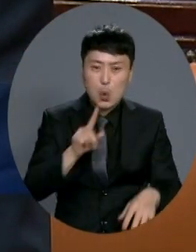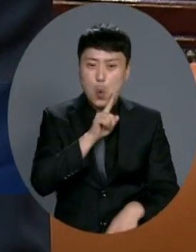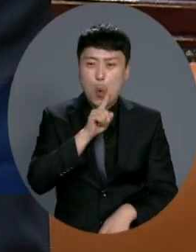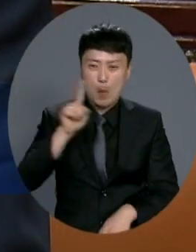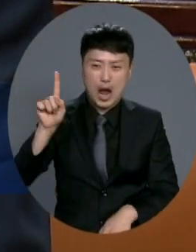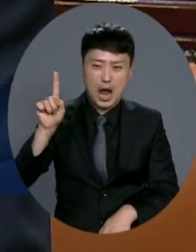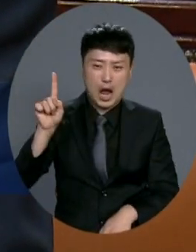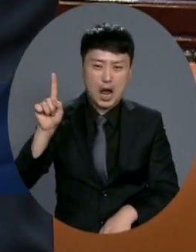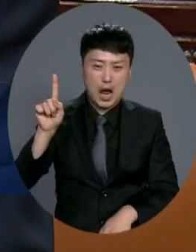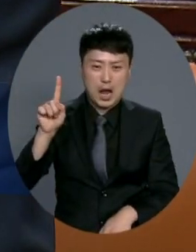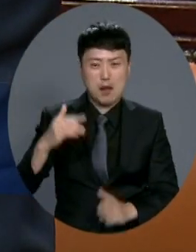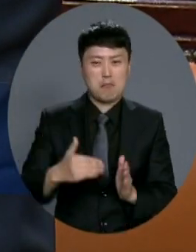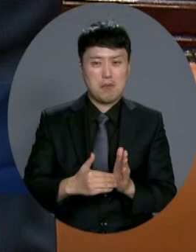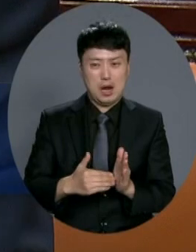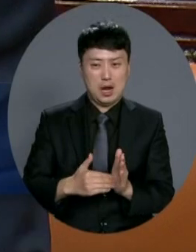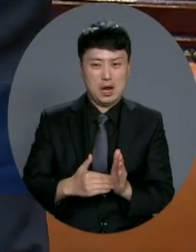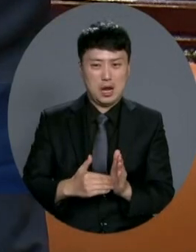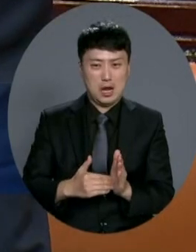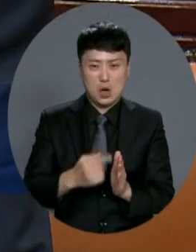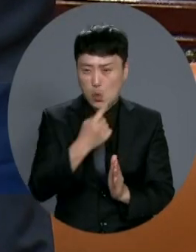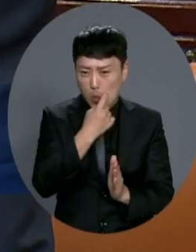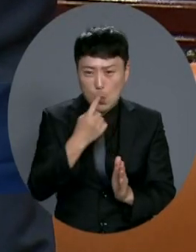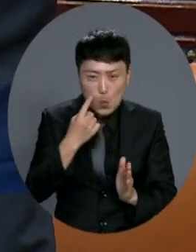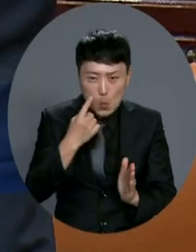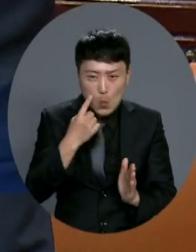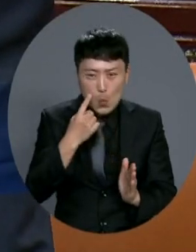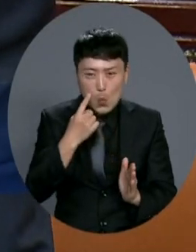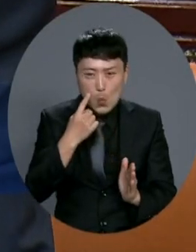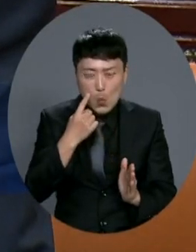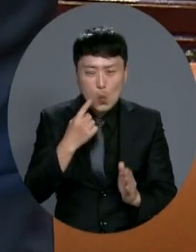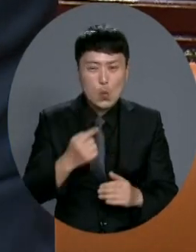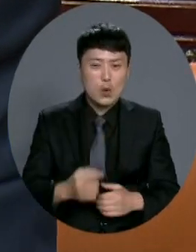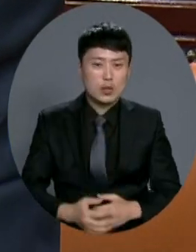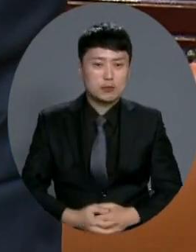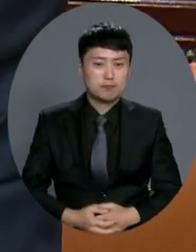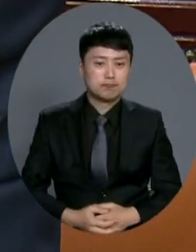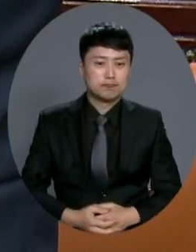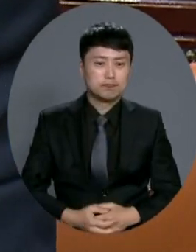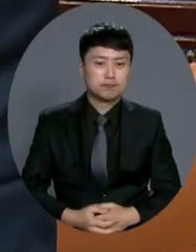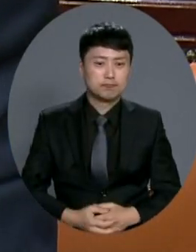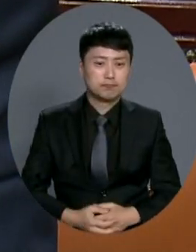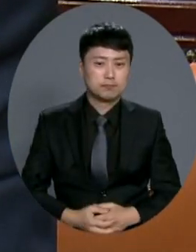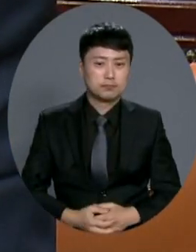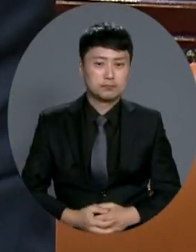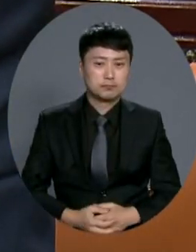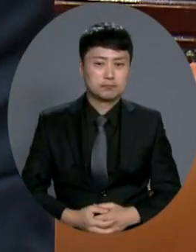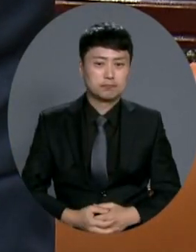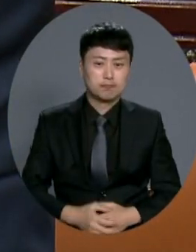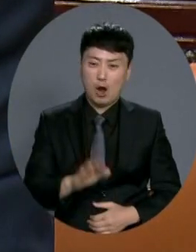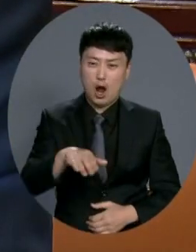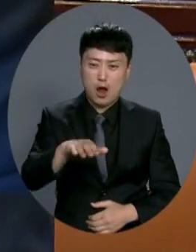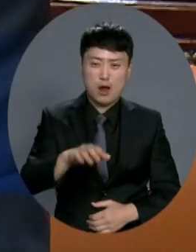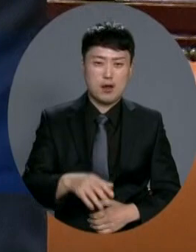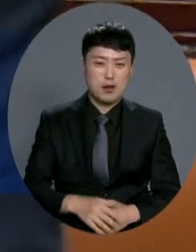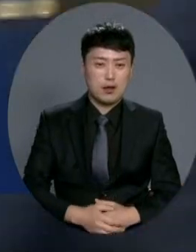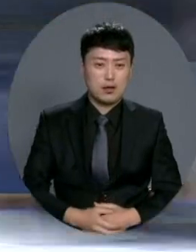그 고발을 한 상태고 그 고발의 그 근거는 자 보세요.